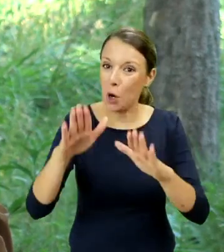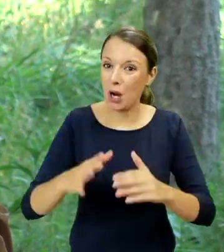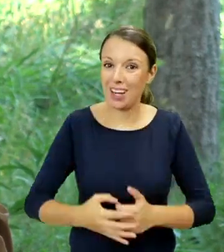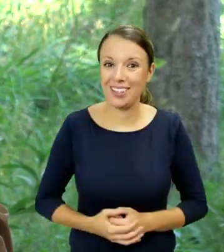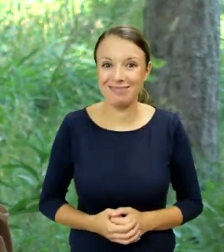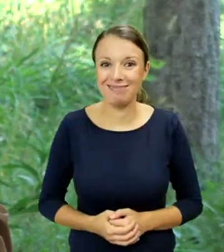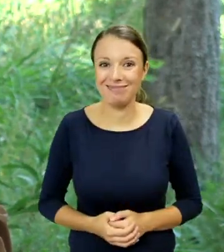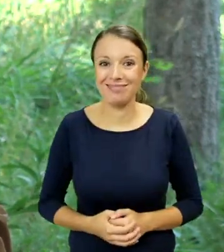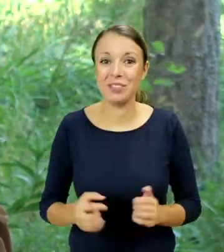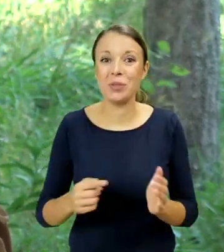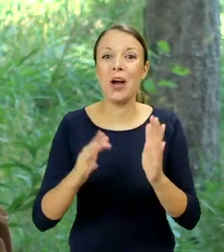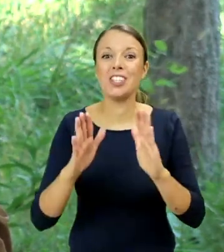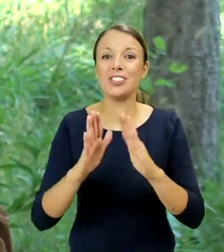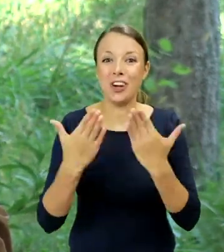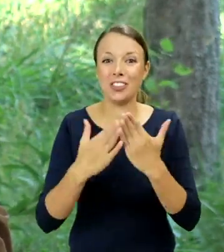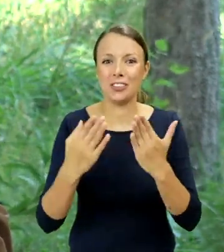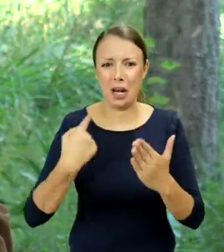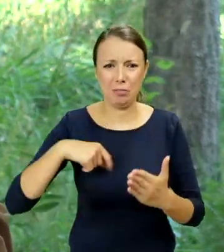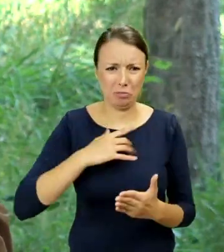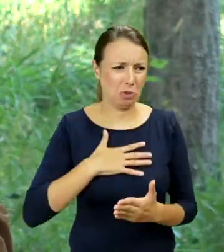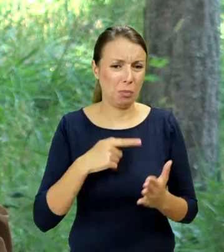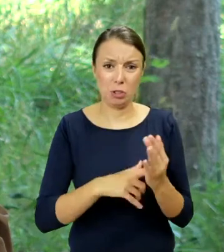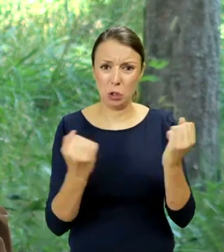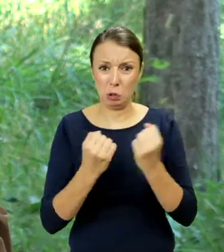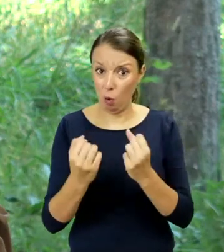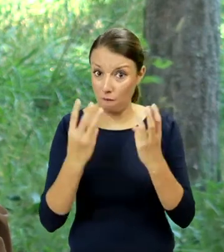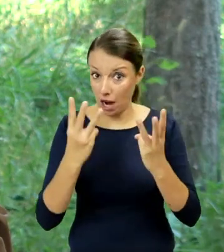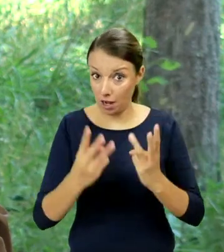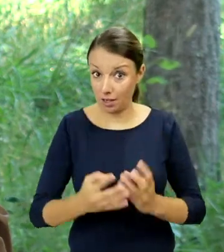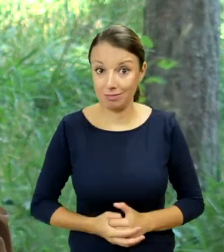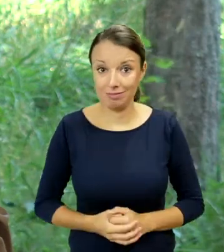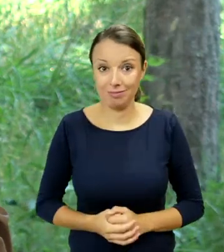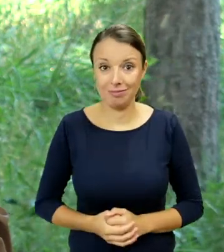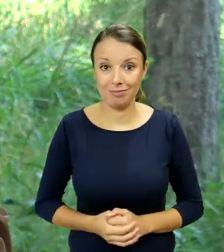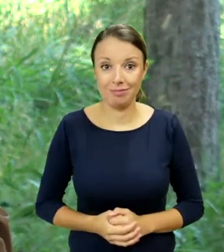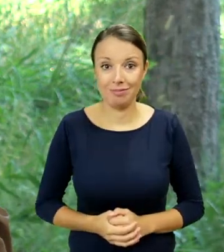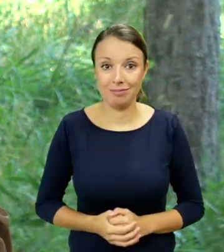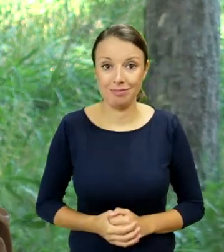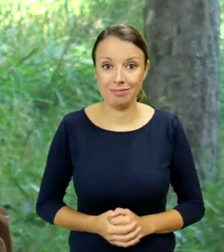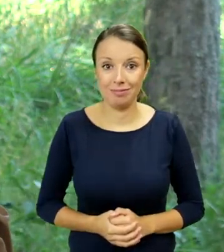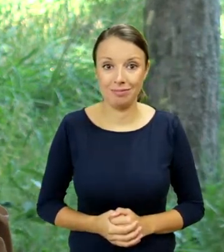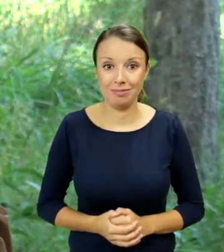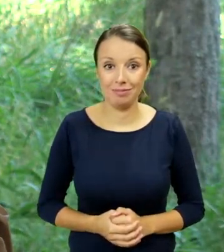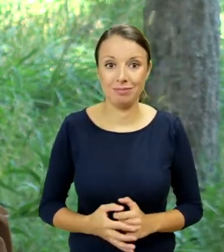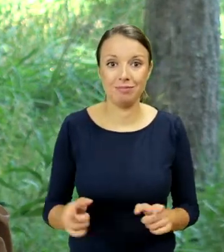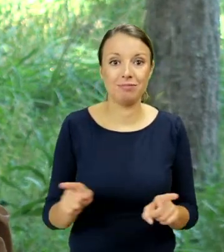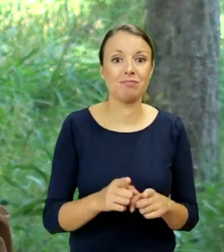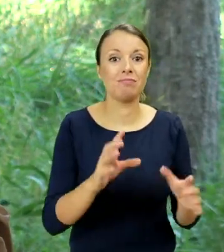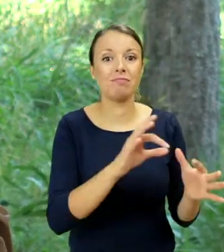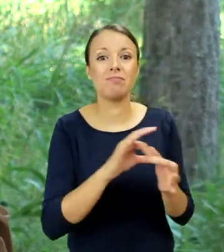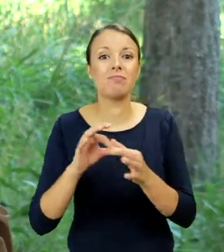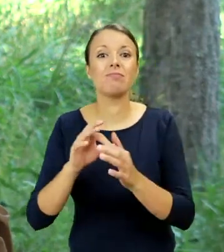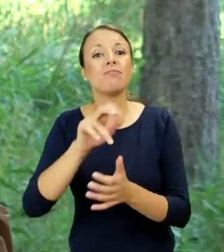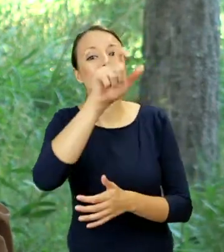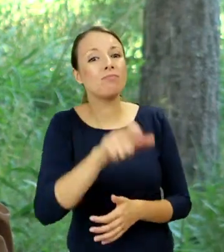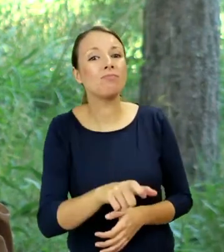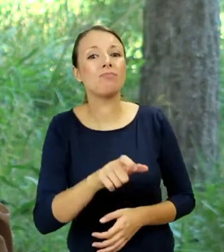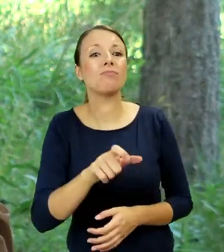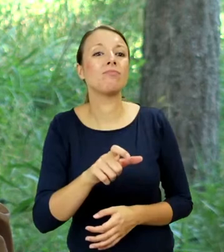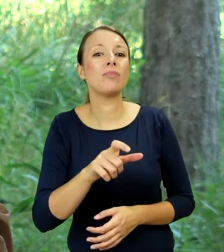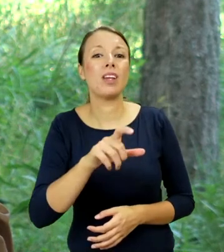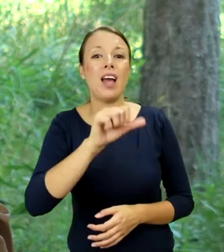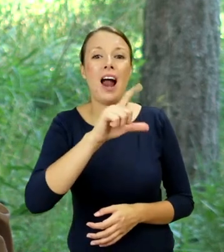książkę dla nas niezwykle ważną i też w kontekście Aleksandry Piłsudskiej niezwykle ważną.